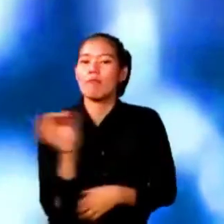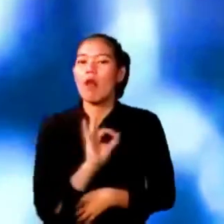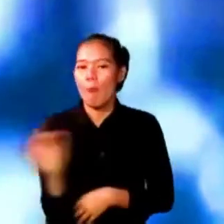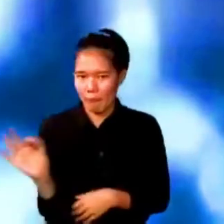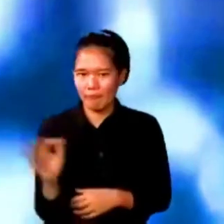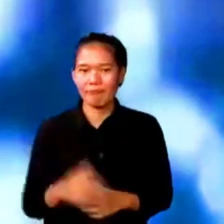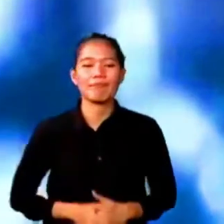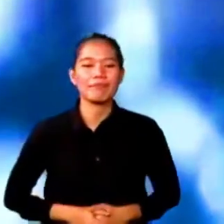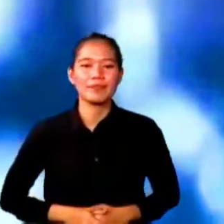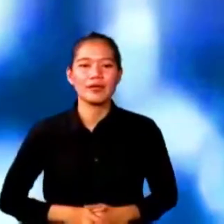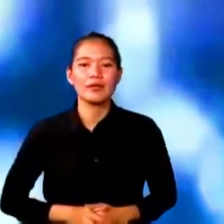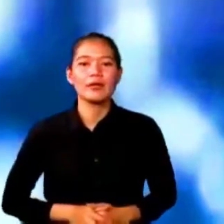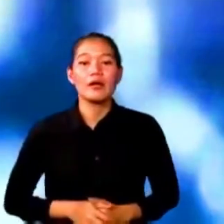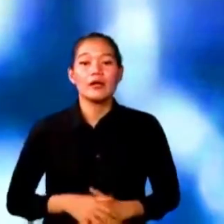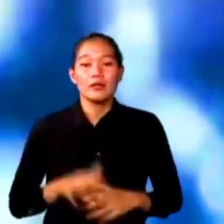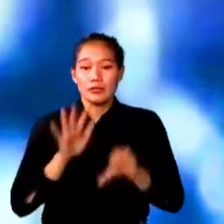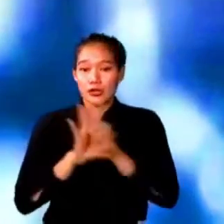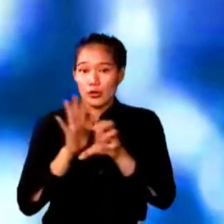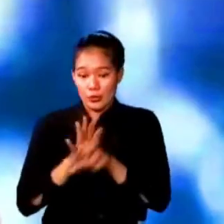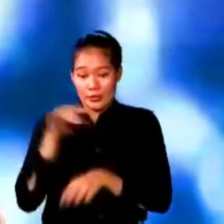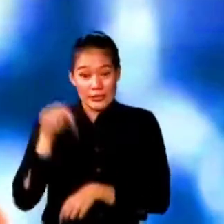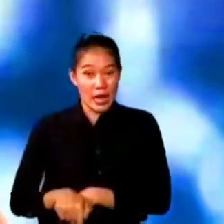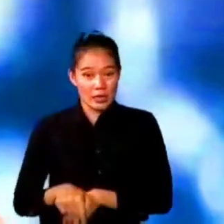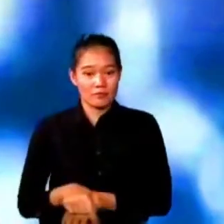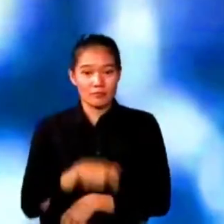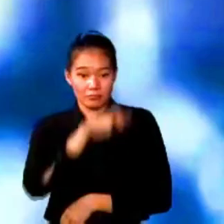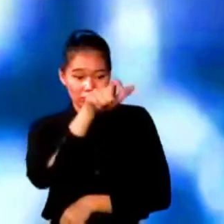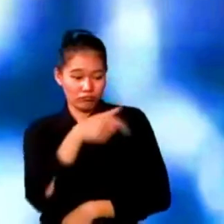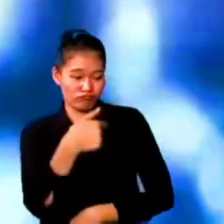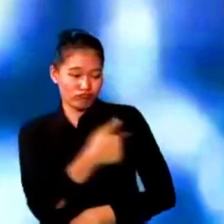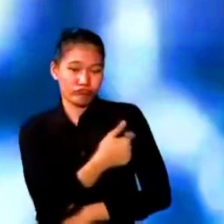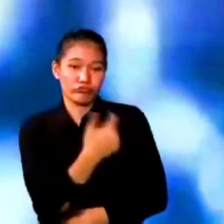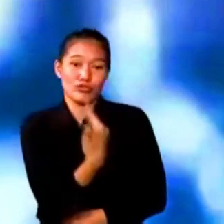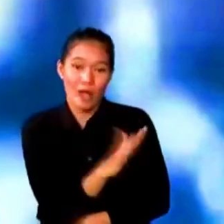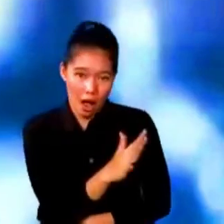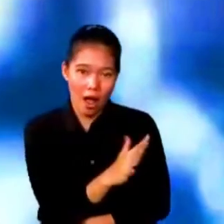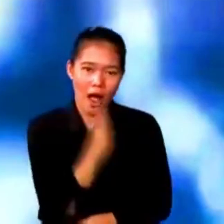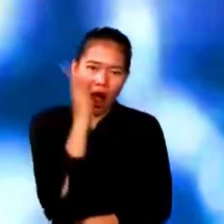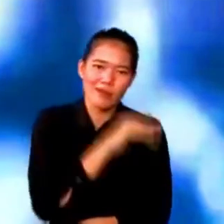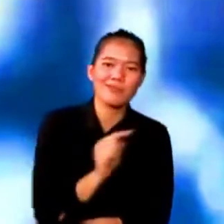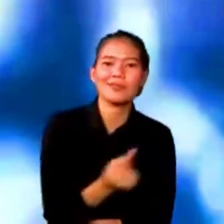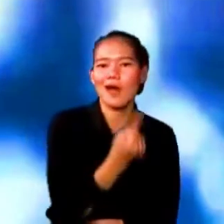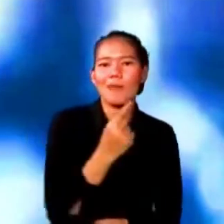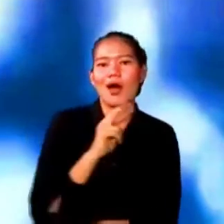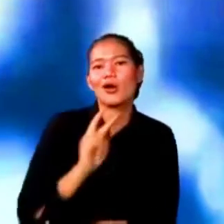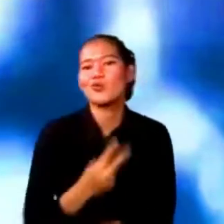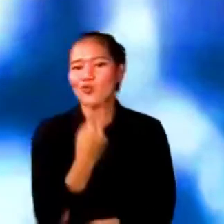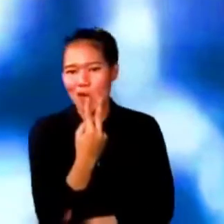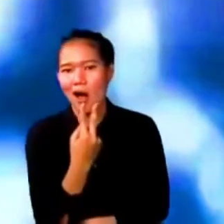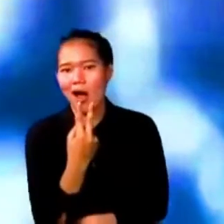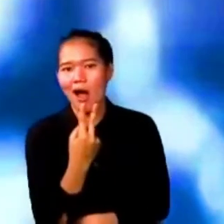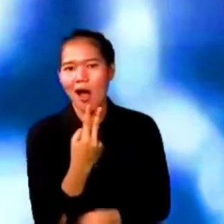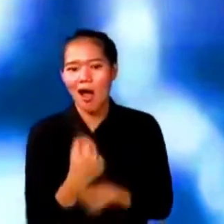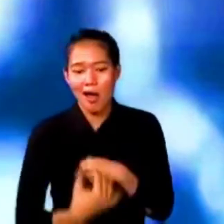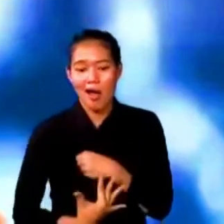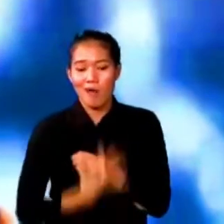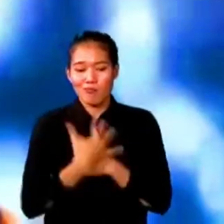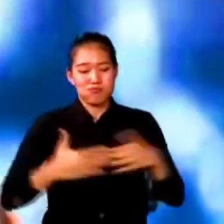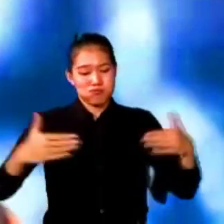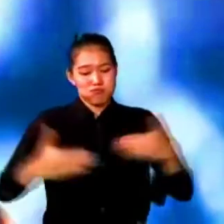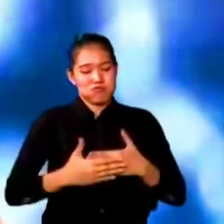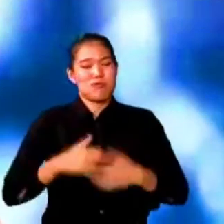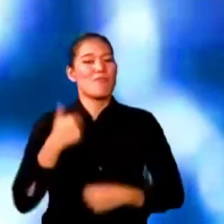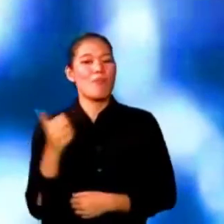diharapkan Jadi kalau misalnya sekarang orang sudah divaksinasi udah hari pertama hari ke dua hari ketiga itu belum apa-apa